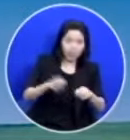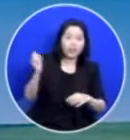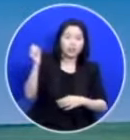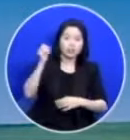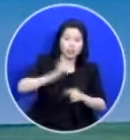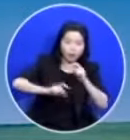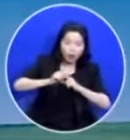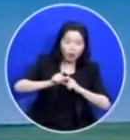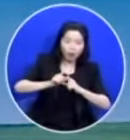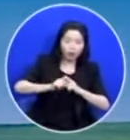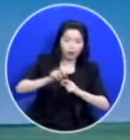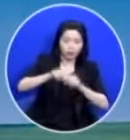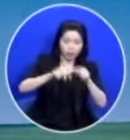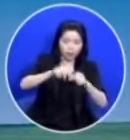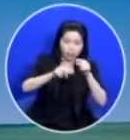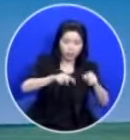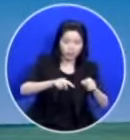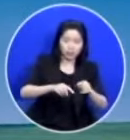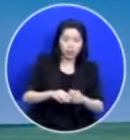회복시키셨습니다